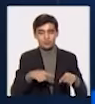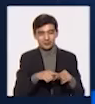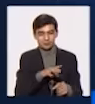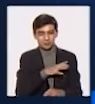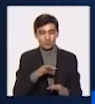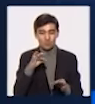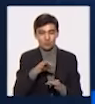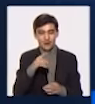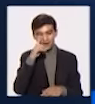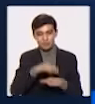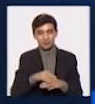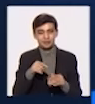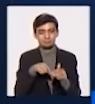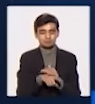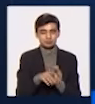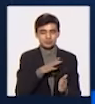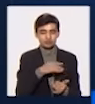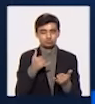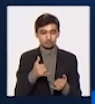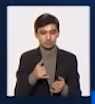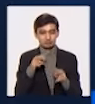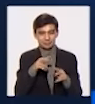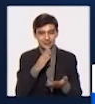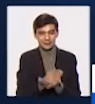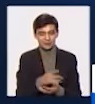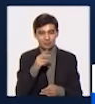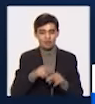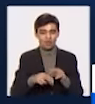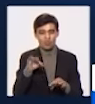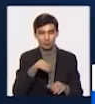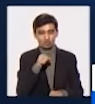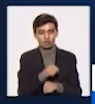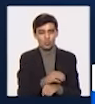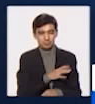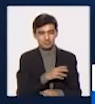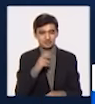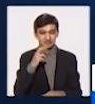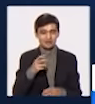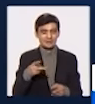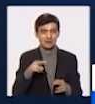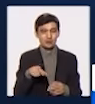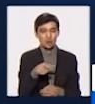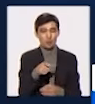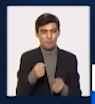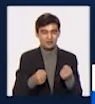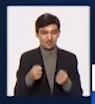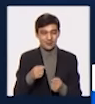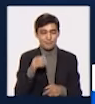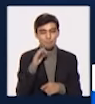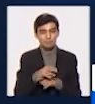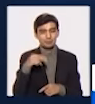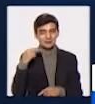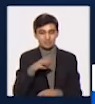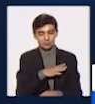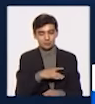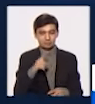кеңесі үкіметке келіп түскен, қазір қарауда жатыр. Құрылысы бірнеше жыл қатарынан тоқтап тұрған көлік жолына қатысты былтыр президент тапсырмасымен